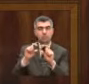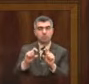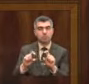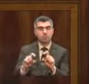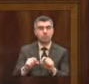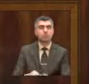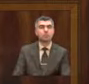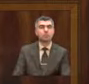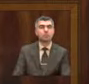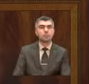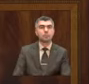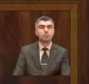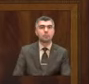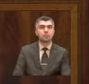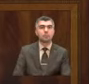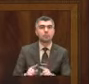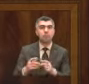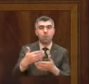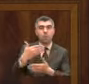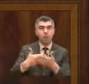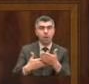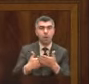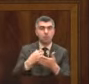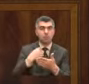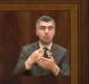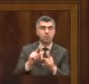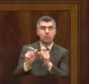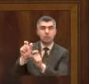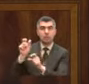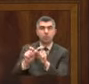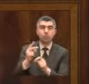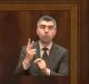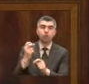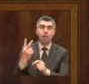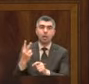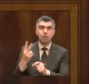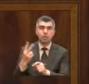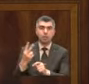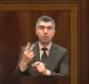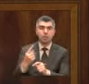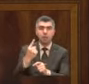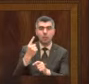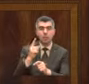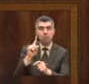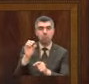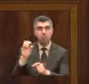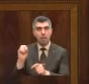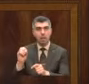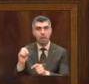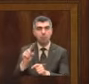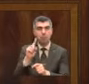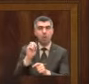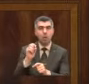القصيد. عندي السيد الوزير فاكتورتين للمواطن، نفس المواطن بشهرين، أحصر سالك فيه 100 الكيلووات وأحصر سالك فيه